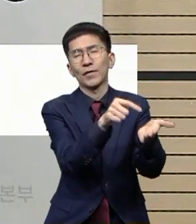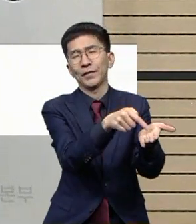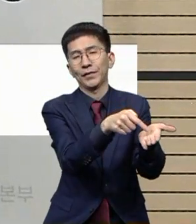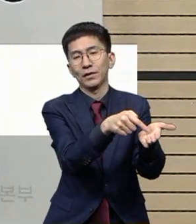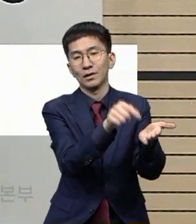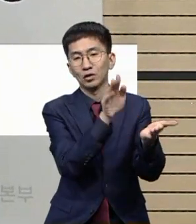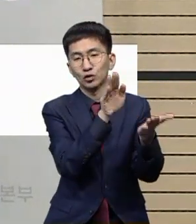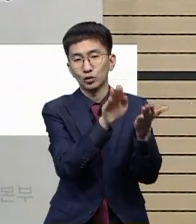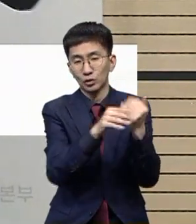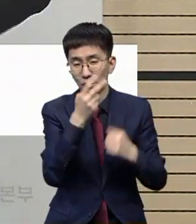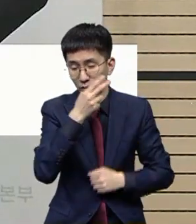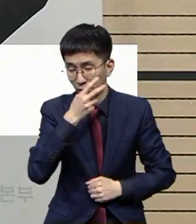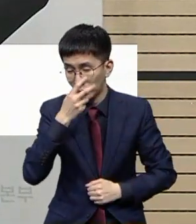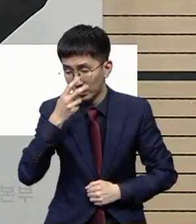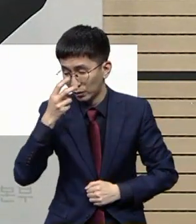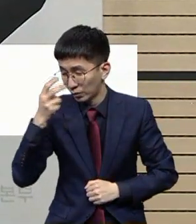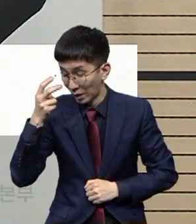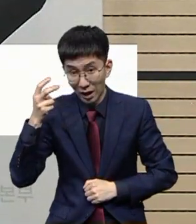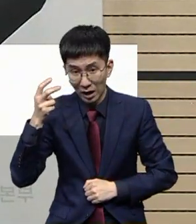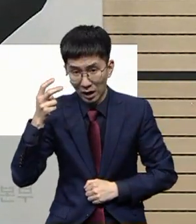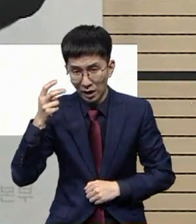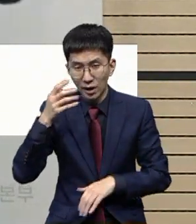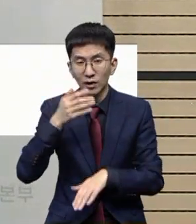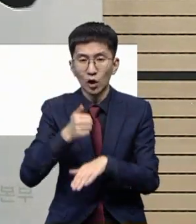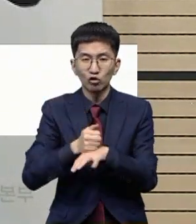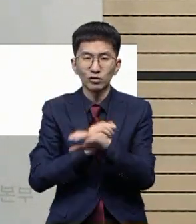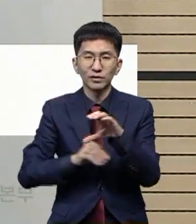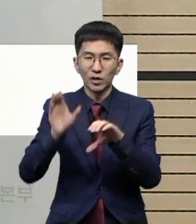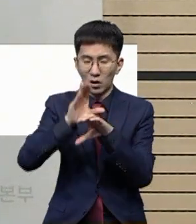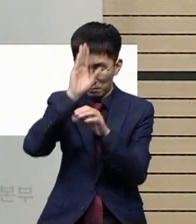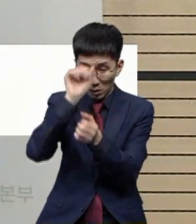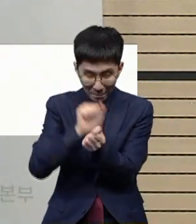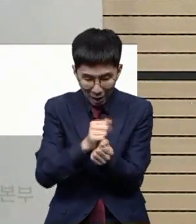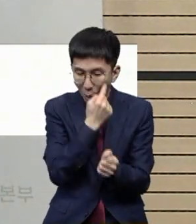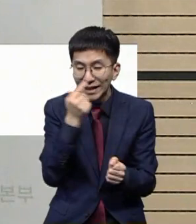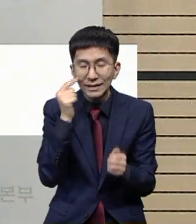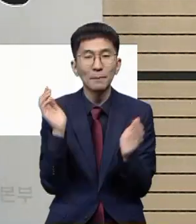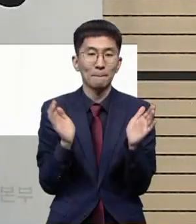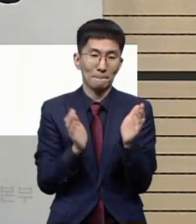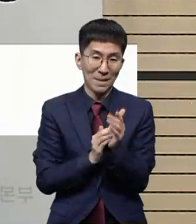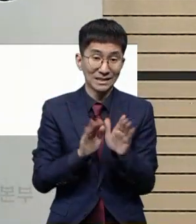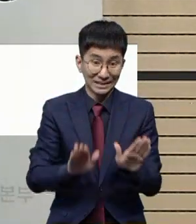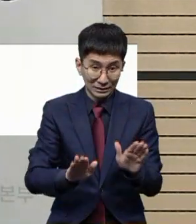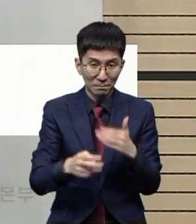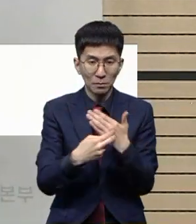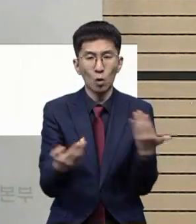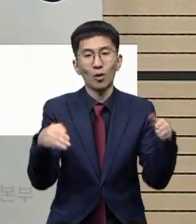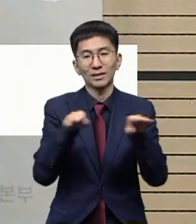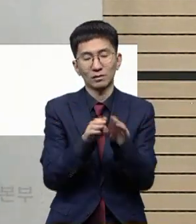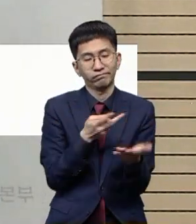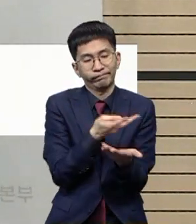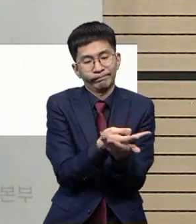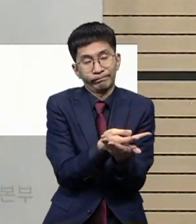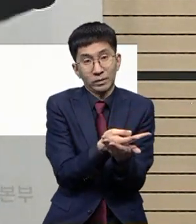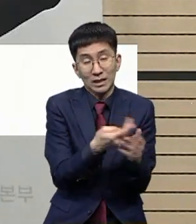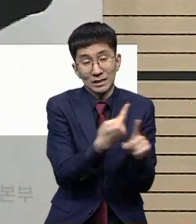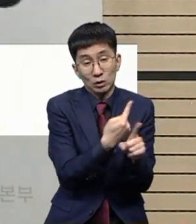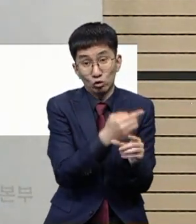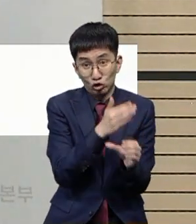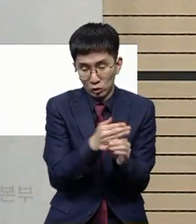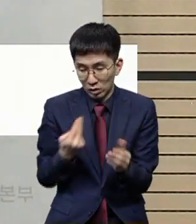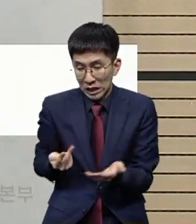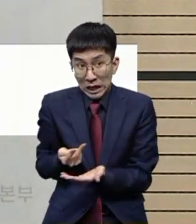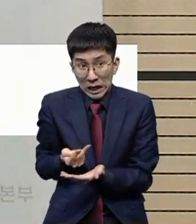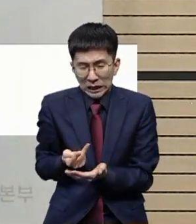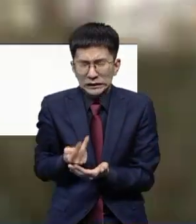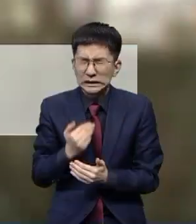이후 실시한 코로나19 검사를 통해 추가 확진자를 확인하여 현재 의료기관에서 치료를 받거나 이송